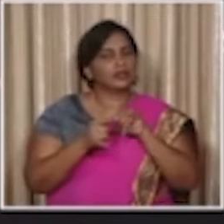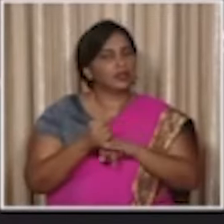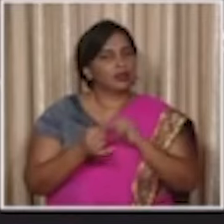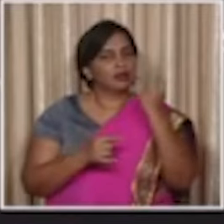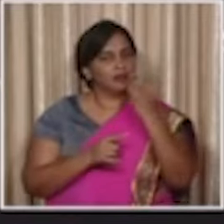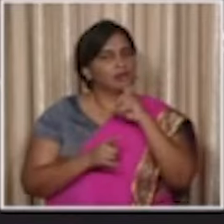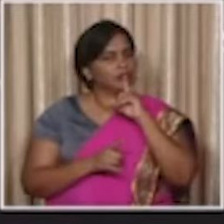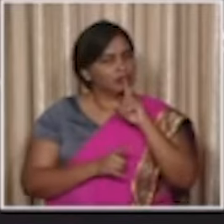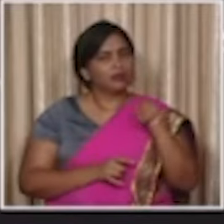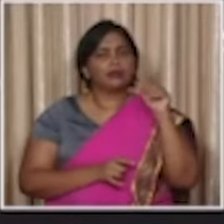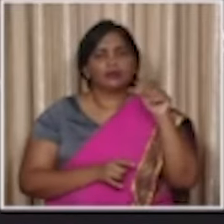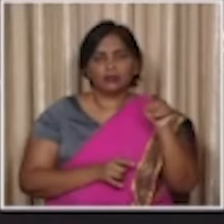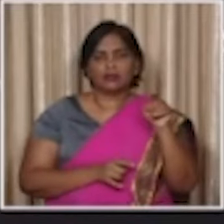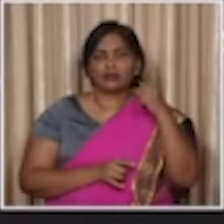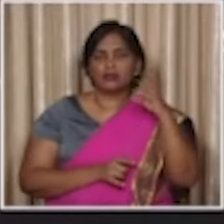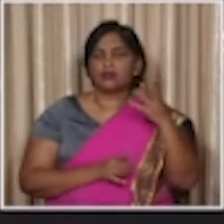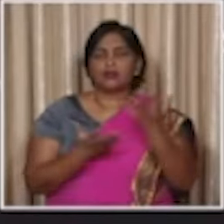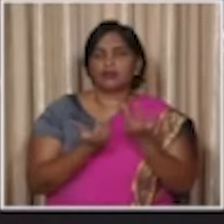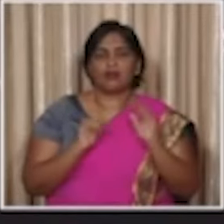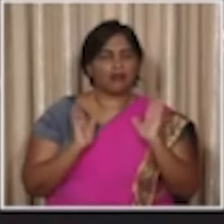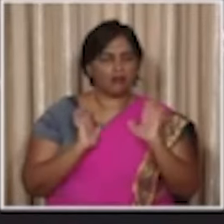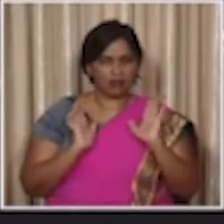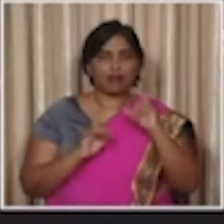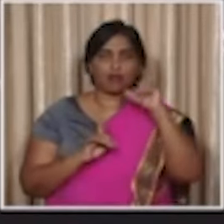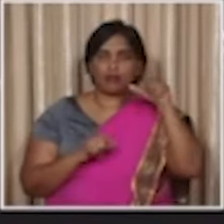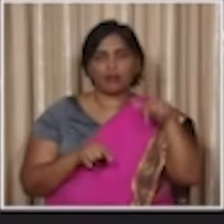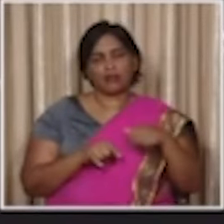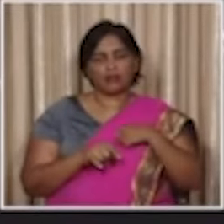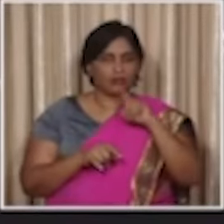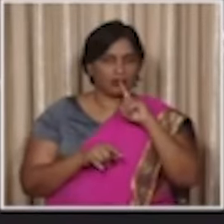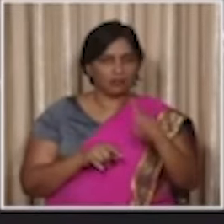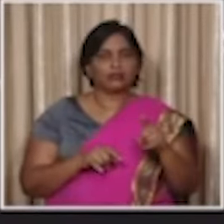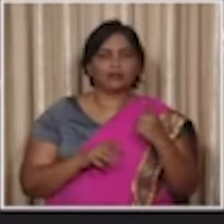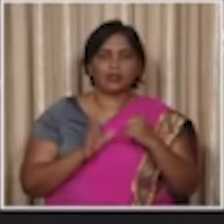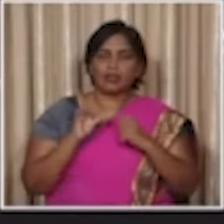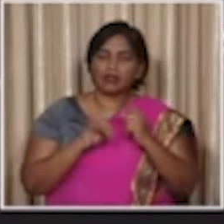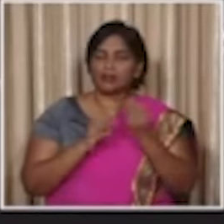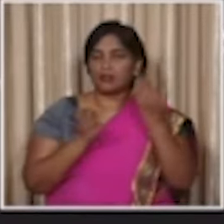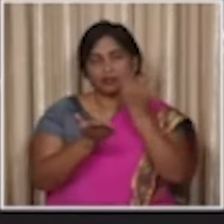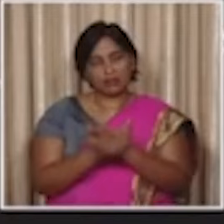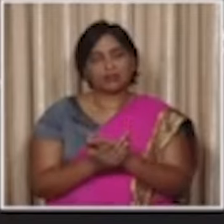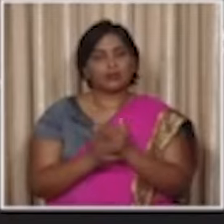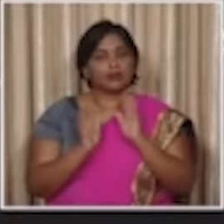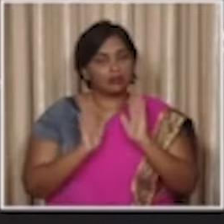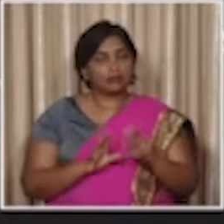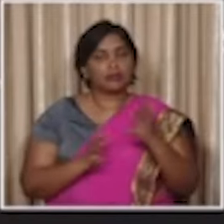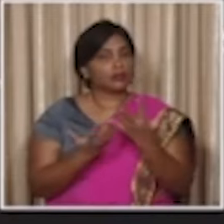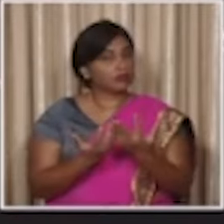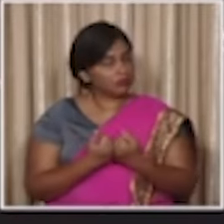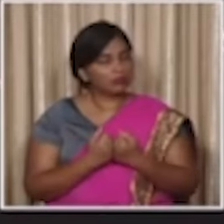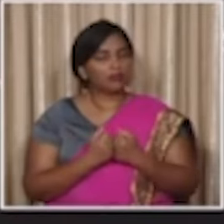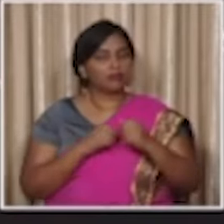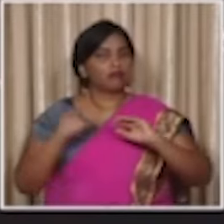කීප දෙනෙකුට කතා කරා. ඒ නිසා ඒගොල්ලෝ බාරගන්නේ නැහැ. කොළඹ නම් මම කතා කරලා අයිදු ගහන්නේ අයිදුම් පත්‍රේ බාරගන්නේ කිව්වා. හැබැයි ඒ බාරගත්තත්